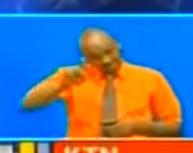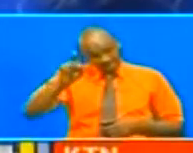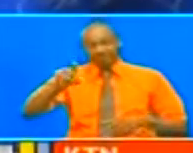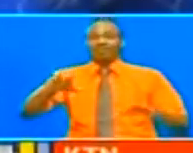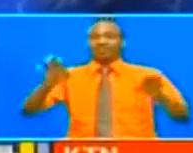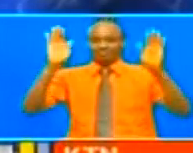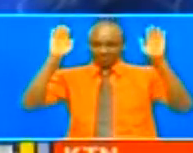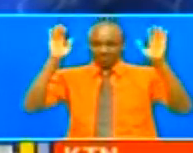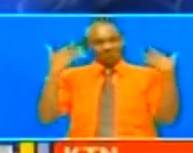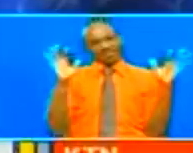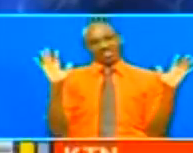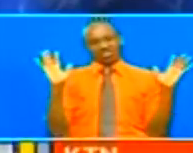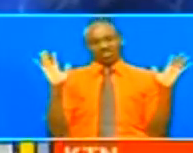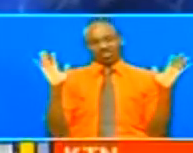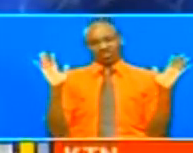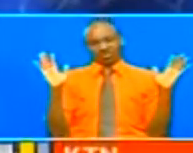wamejisalimisha.